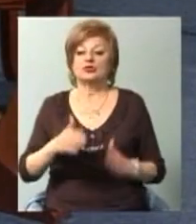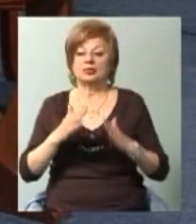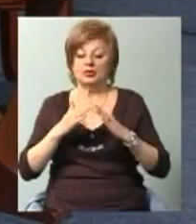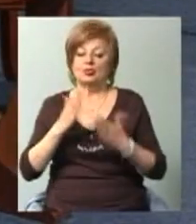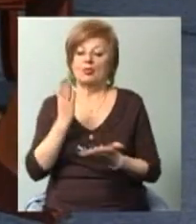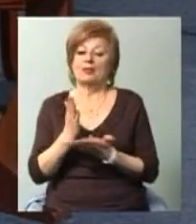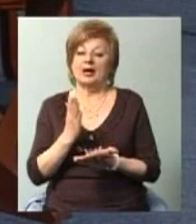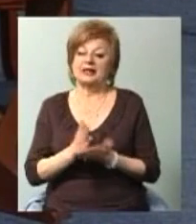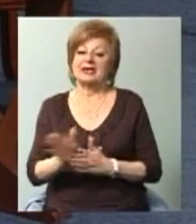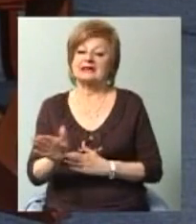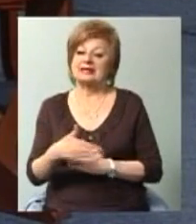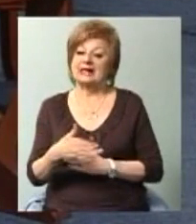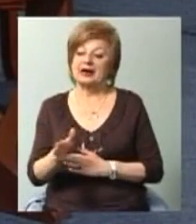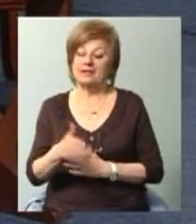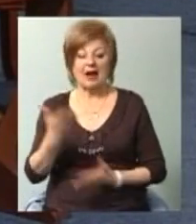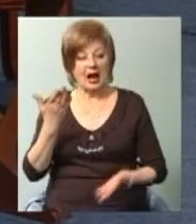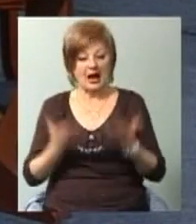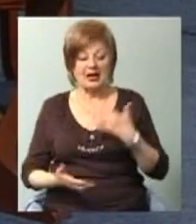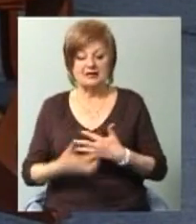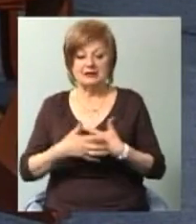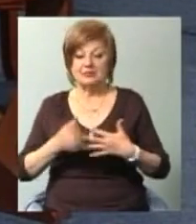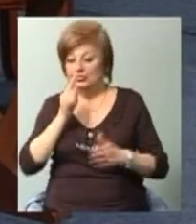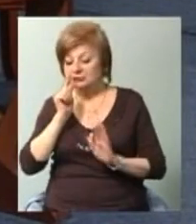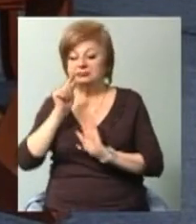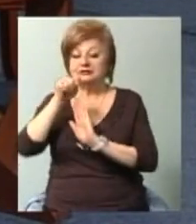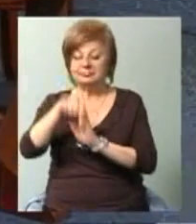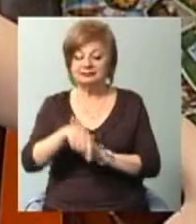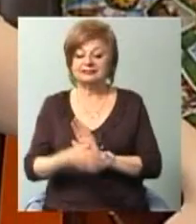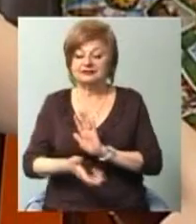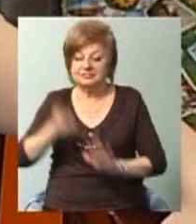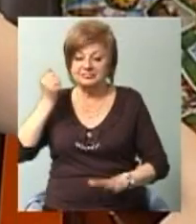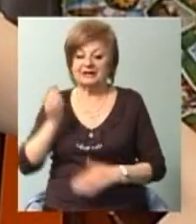рибка. Так. Якби кіт захотів поласувати рибкою,